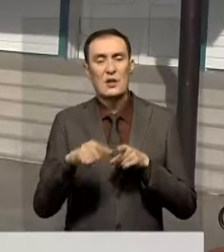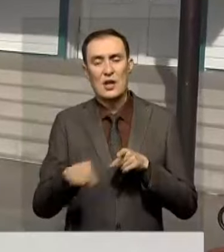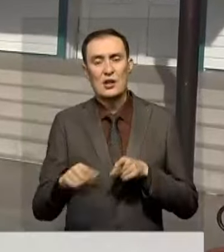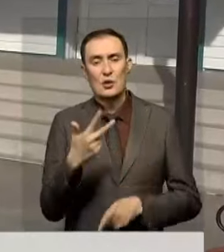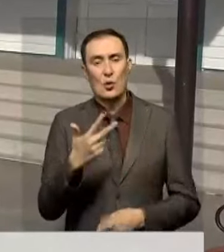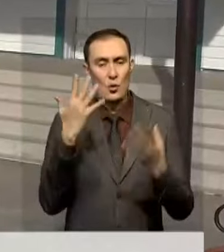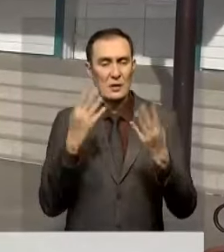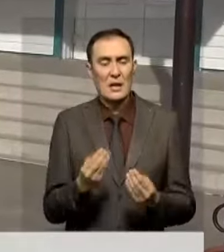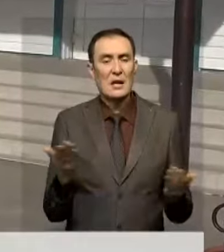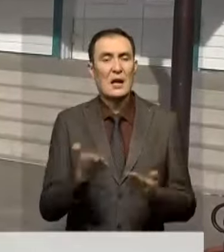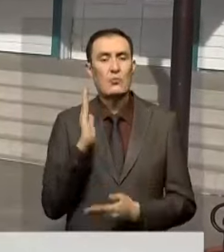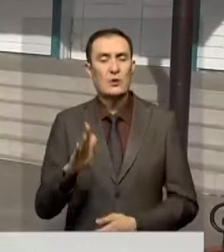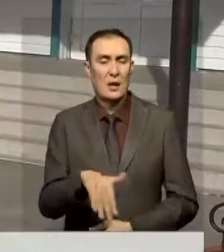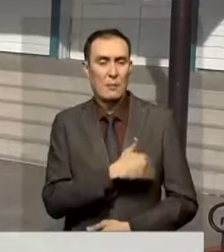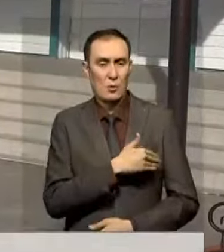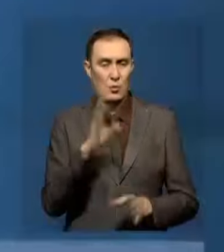сутки температуры.